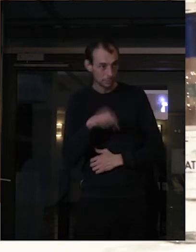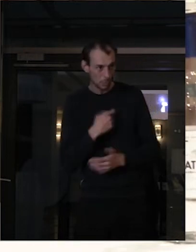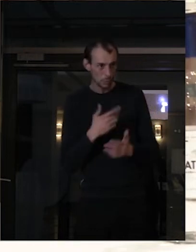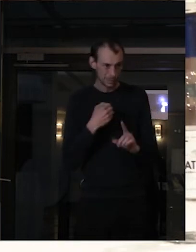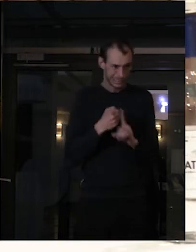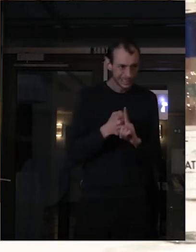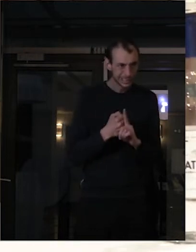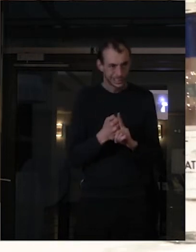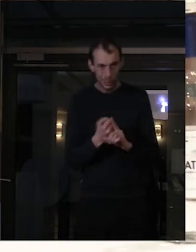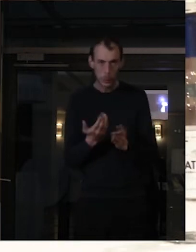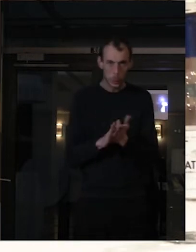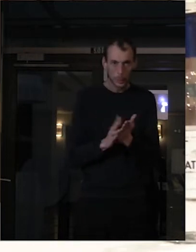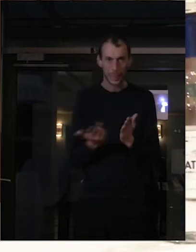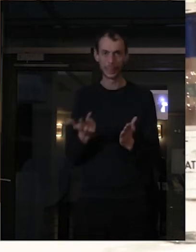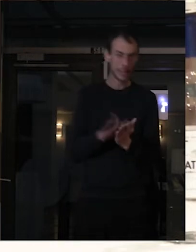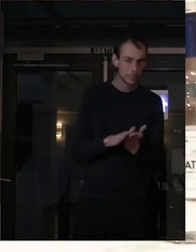3 fois plus